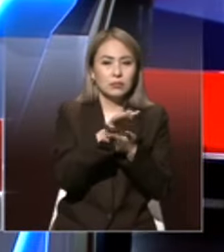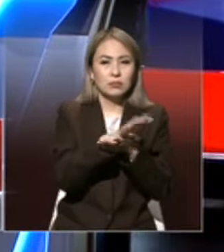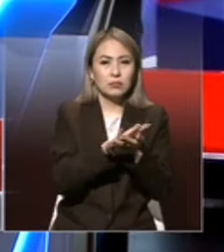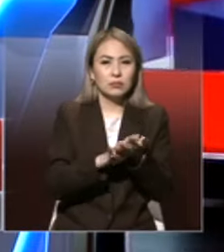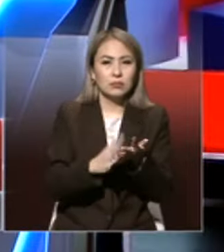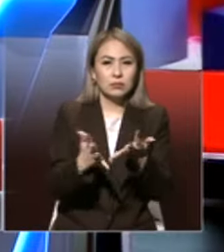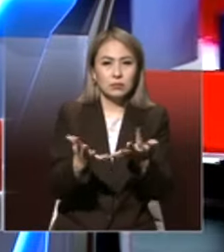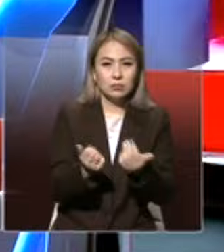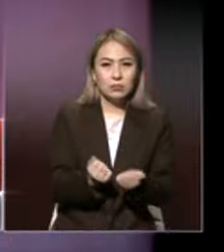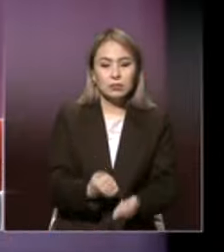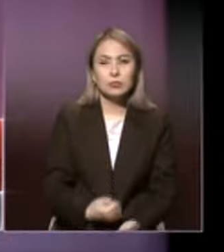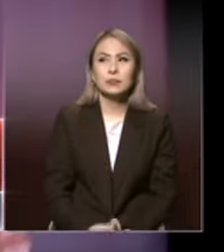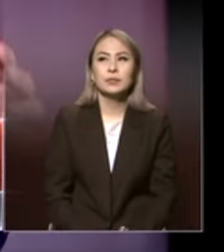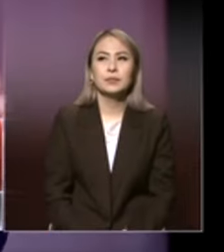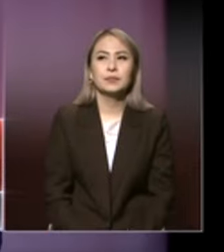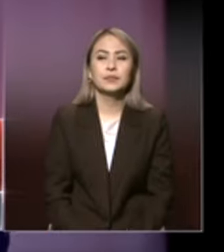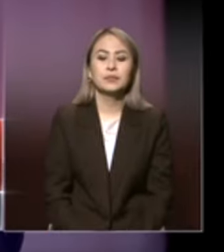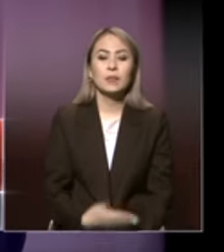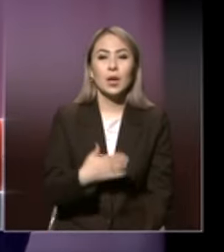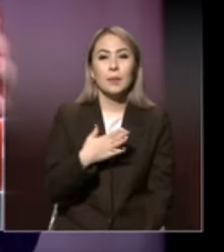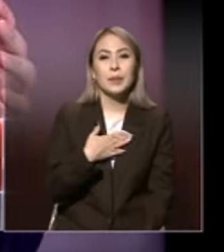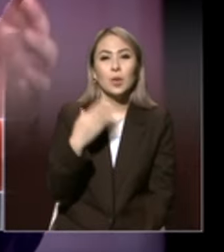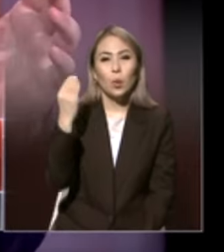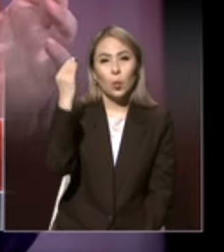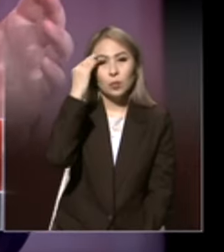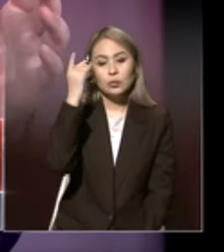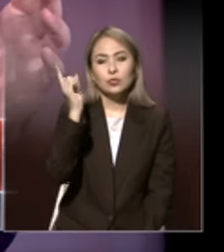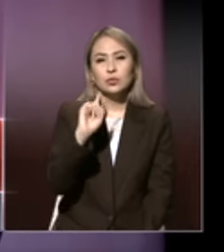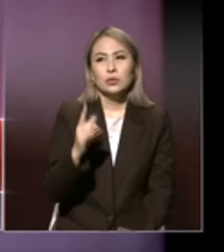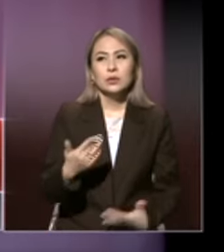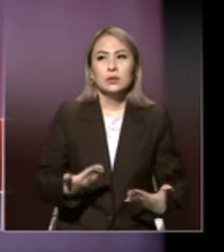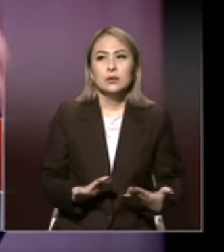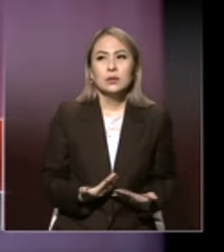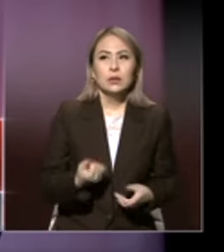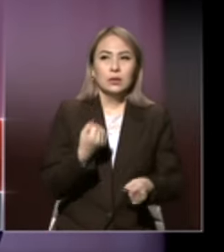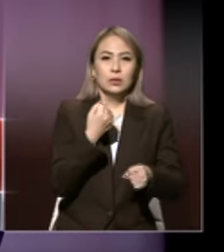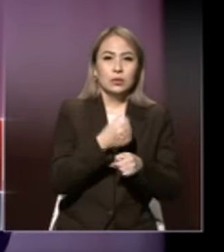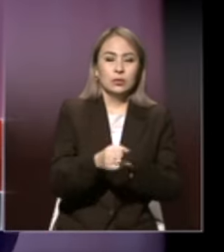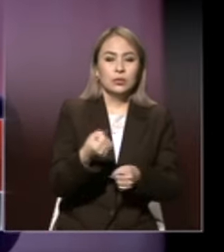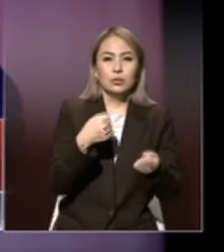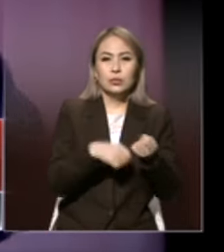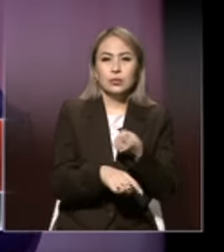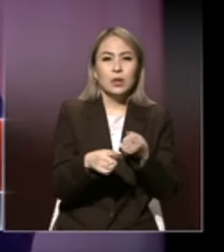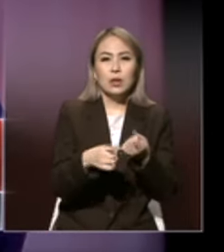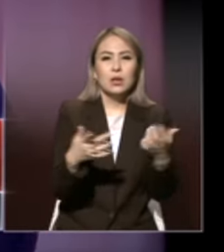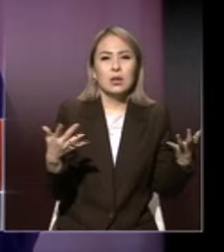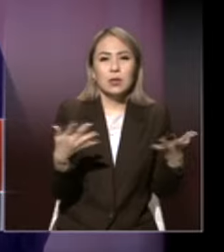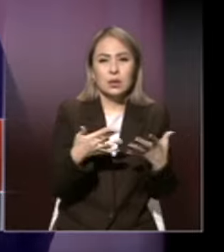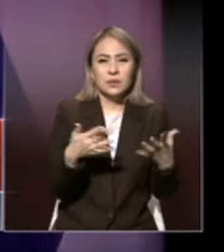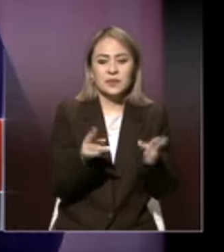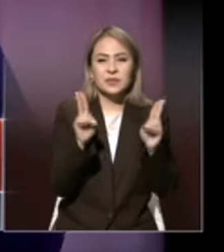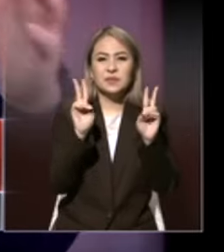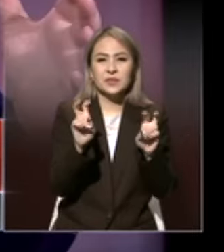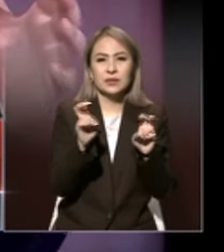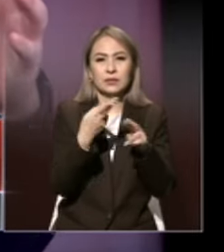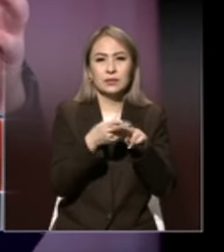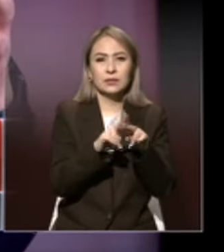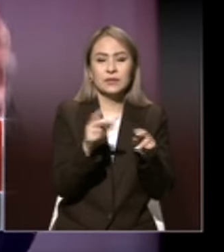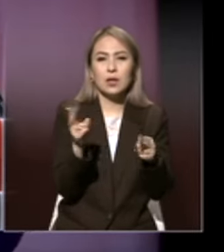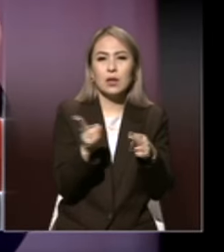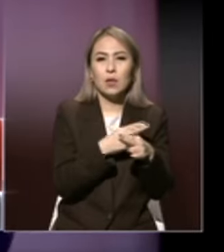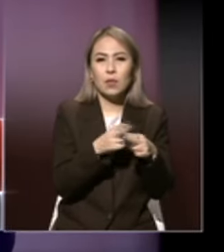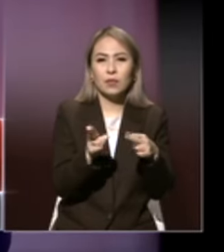күнде. Менің ойымша, біз жалпы тұрмыстық зорлық-зомбылықты қай түрмен күресеміз? Бірінші қай түрімен күресеміз, күресуіміз